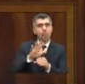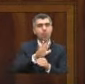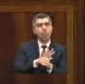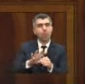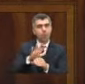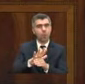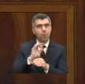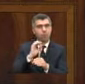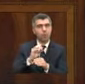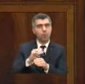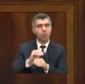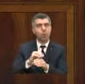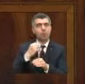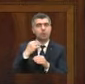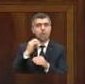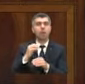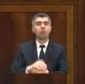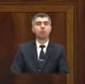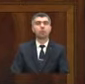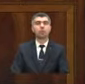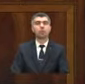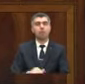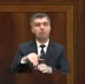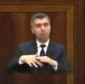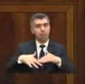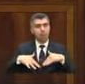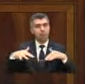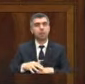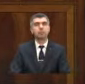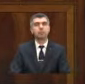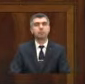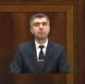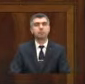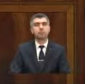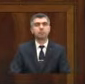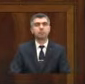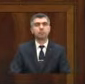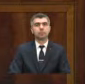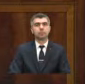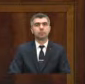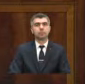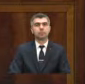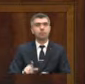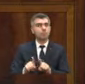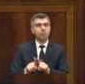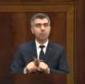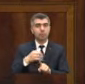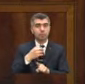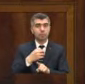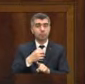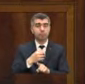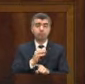أعضاء رؤساء الفرق النيابية من أنه لا يمكن إلا أن